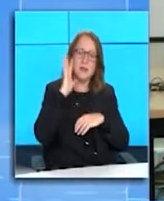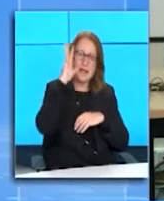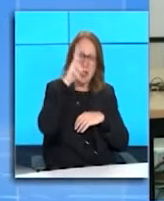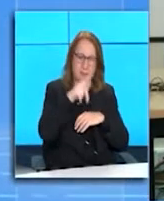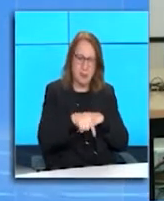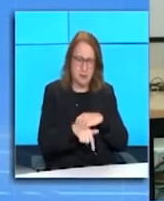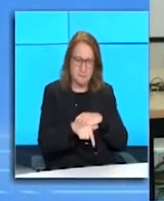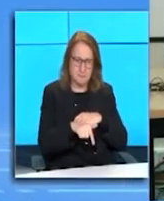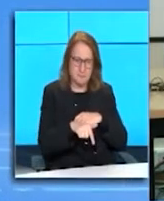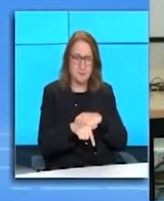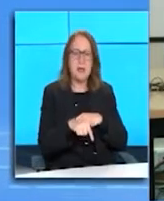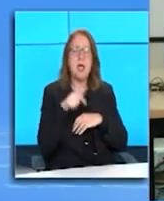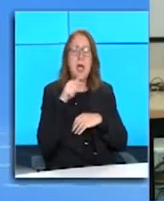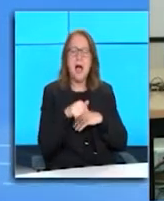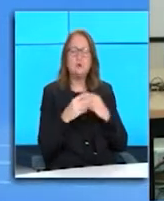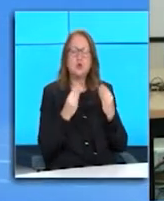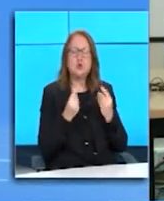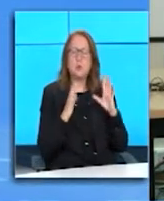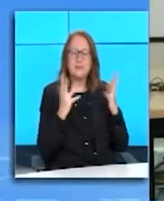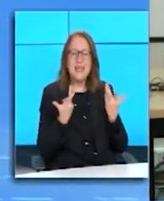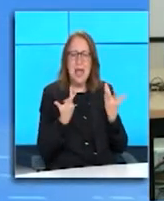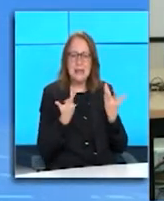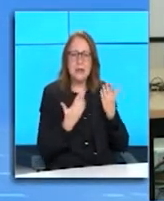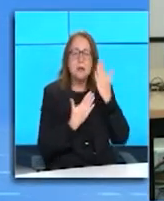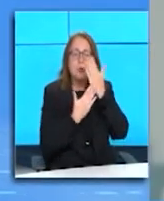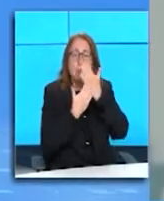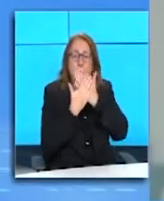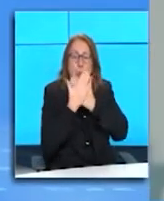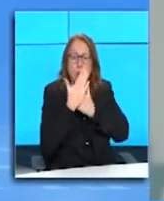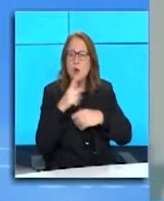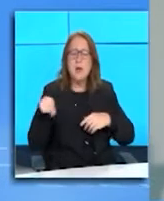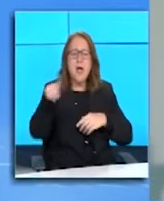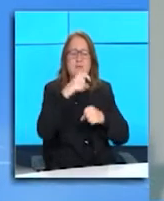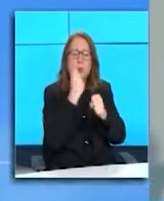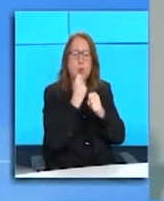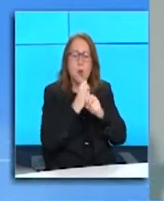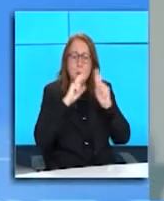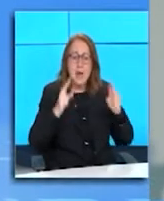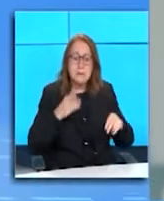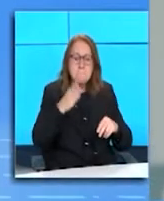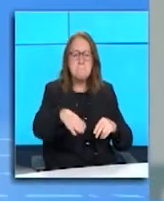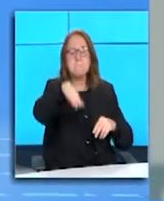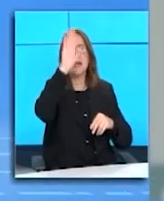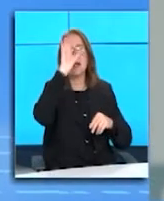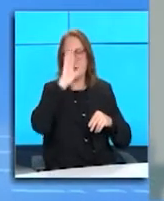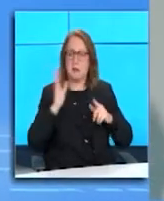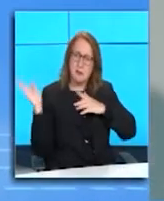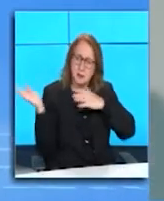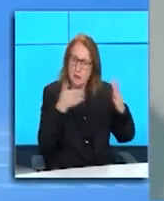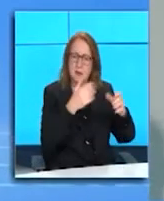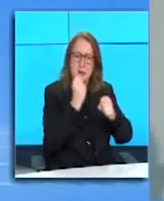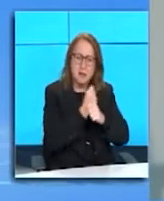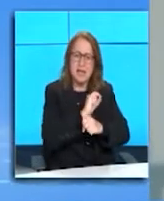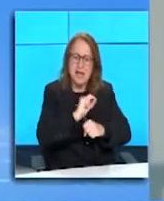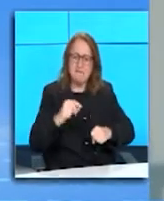το μέτρο αυτό επιτυχάνεται η αποτροπή του συγχρονισμού των ωρών αιχμής των μετακινήσεων, των εργαζομένων πολιτών που παρέχουν διαζώσεις εργασίας